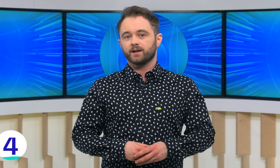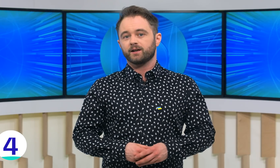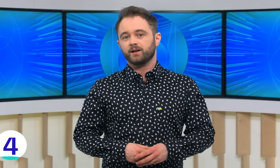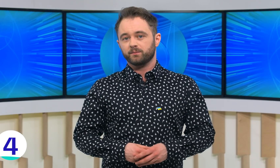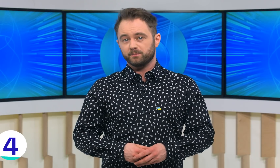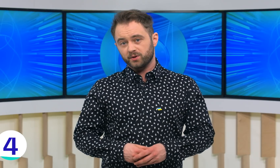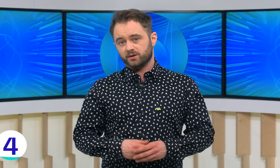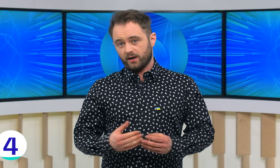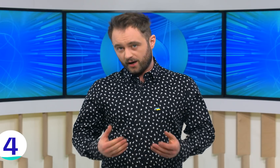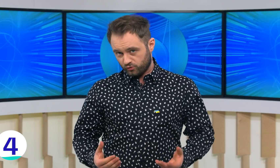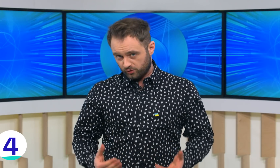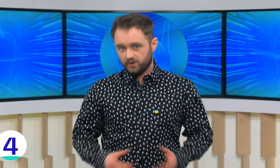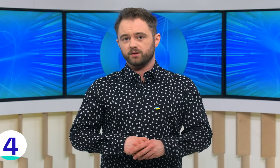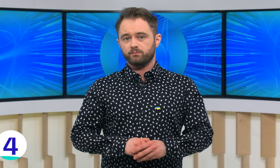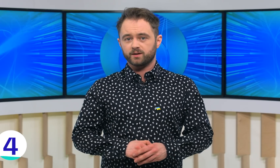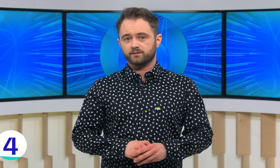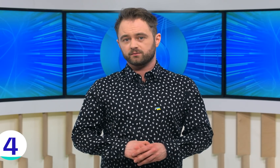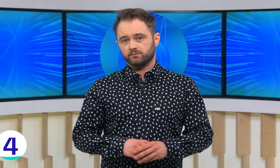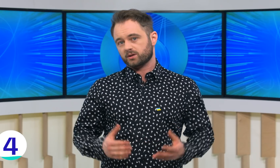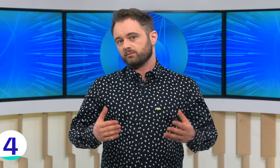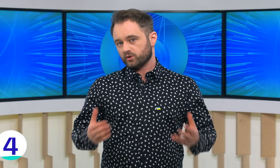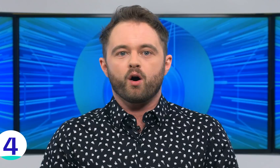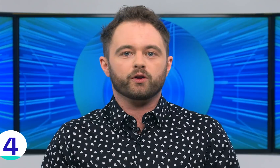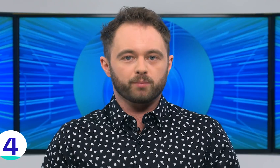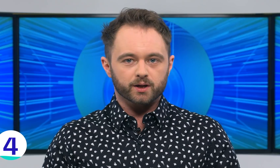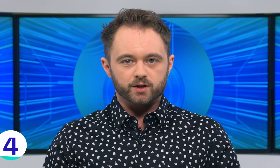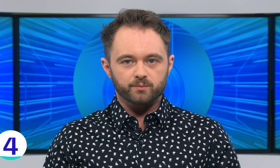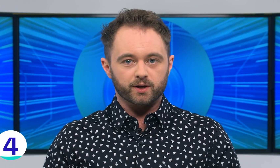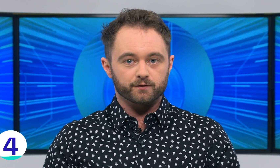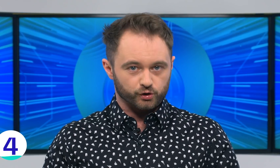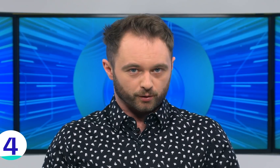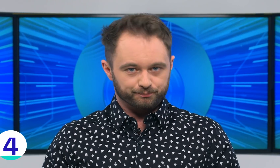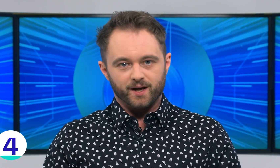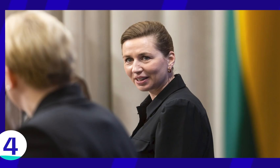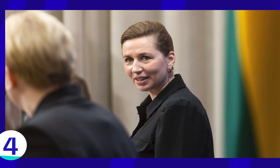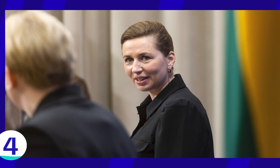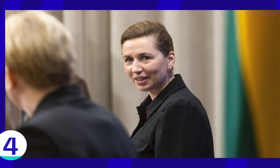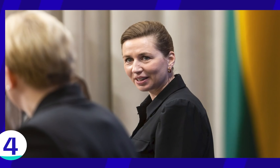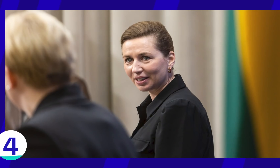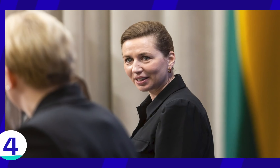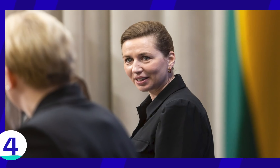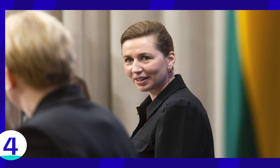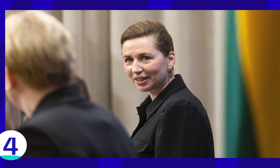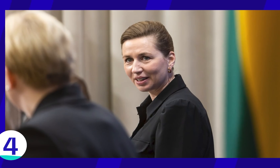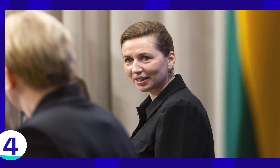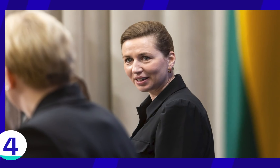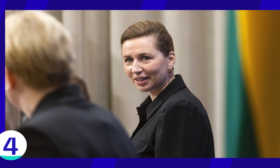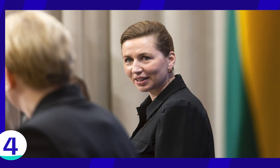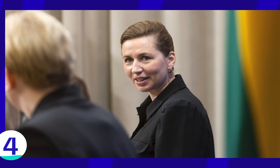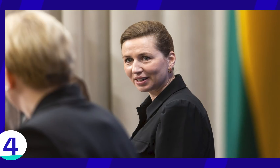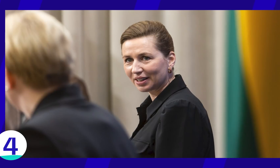Paldies, biški ačiū irgi, bet biški mažiau. O dabar grįžkim prie vizito. Ryte Mette susitiko su